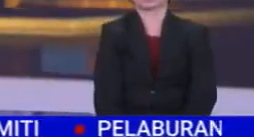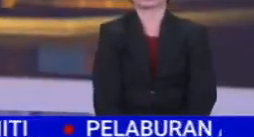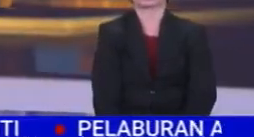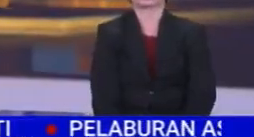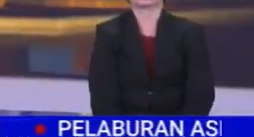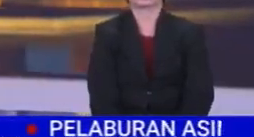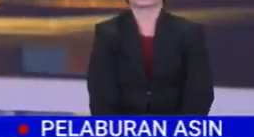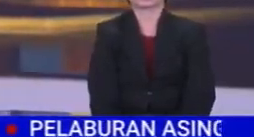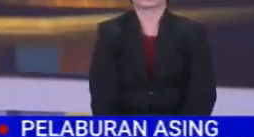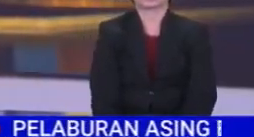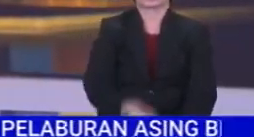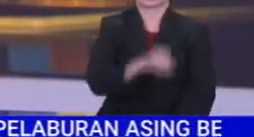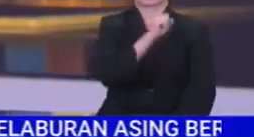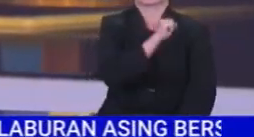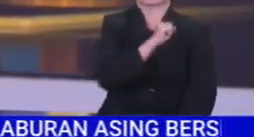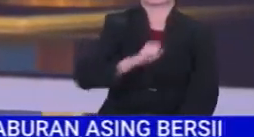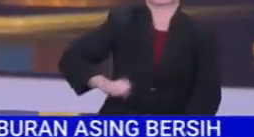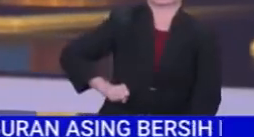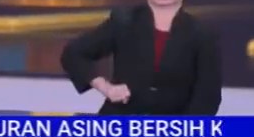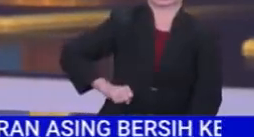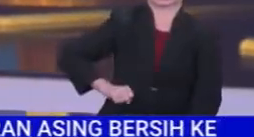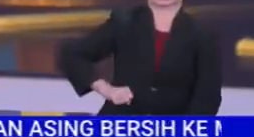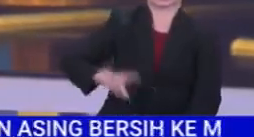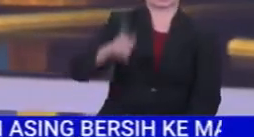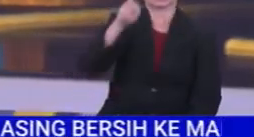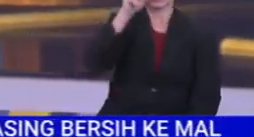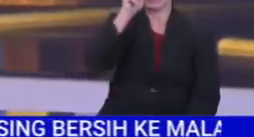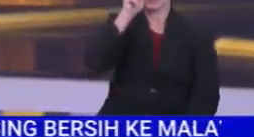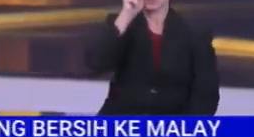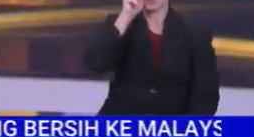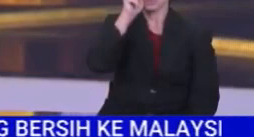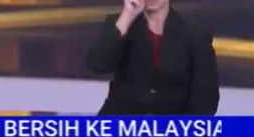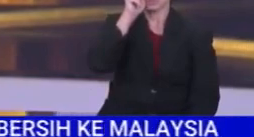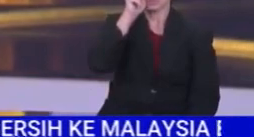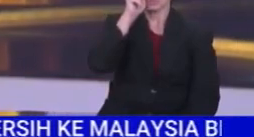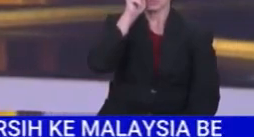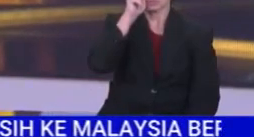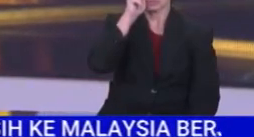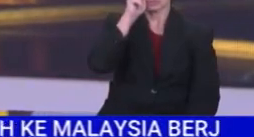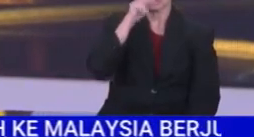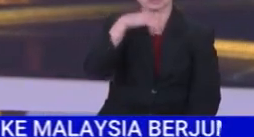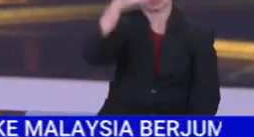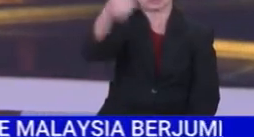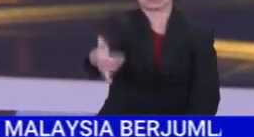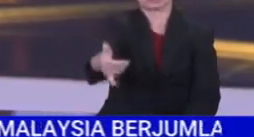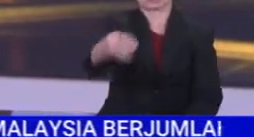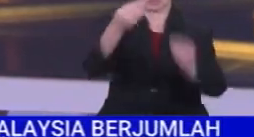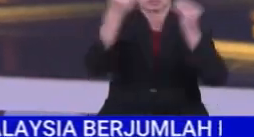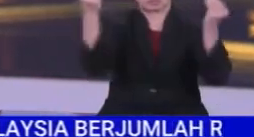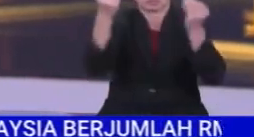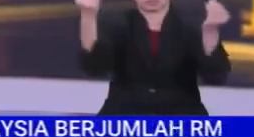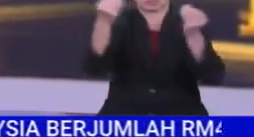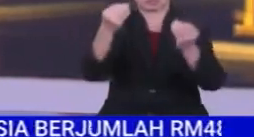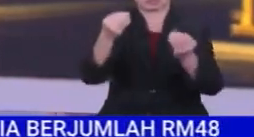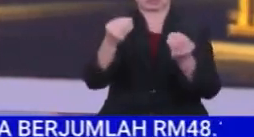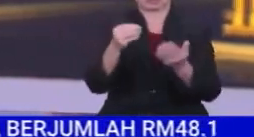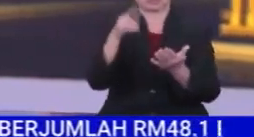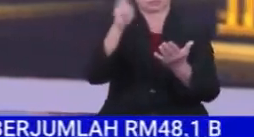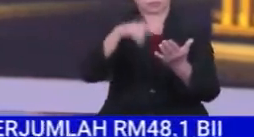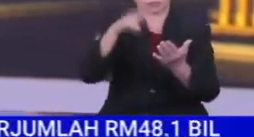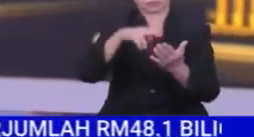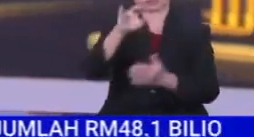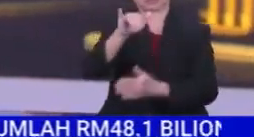hai Sultan Kedah Sultan Salahuddin ibunya almarhum Suzanne badlishah berkenan berangkat ke Majlis bacaan Yasin